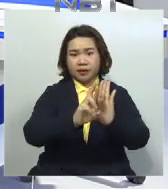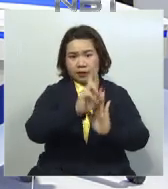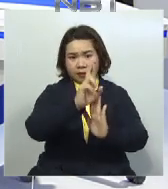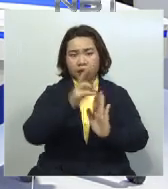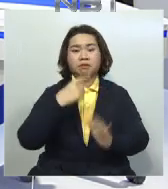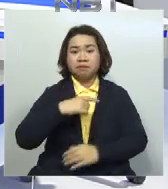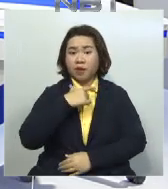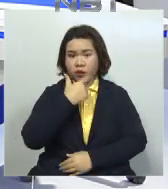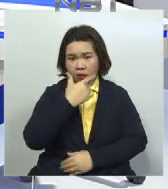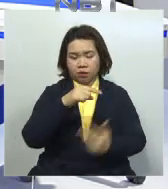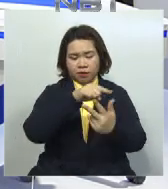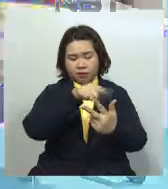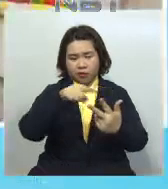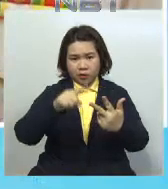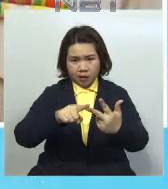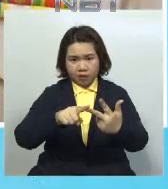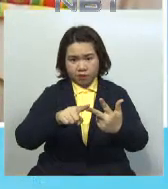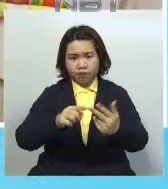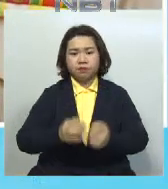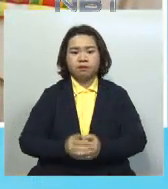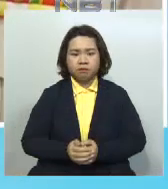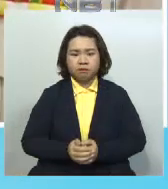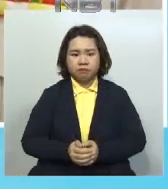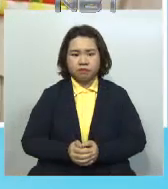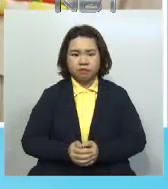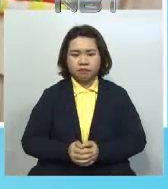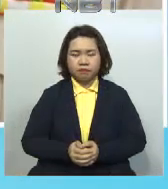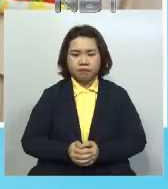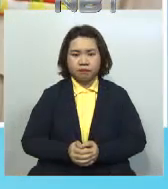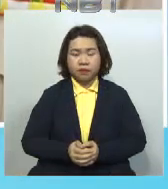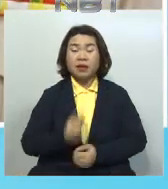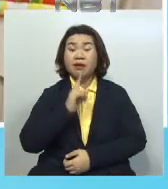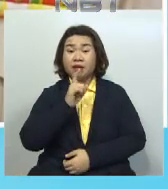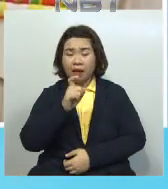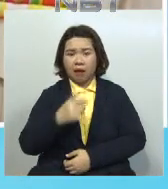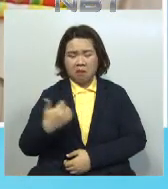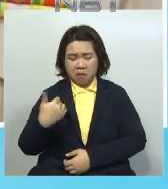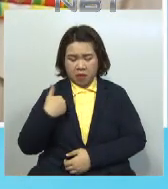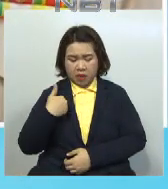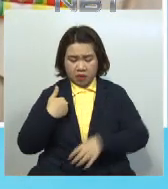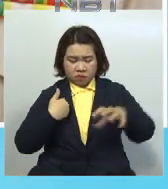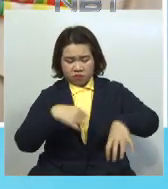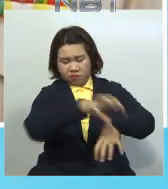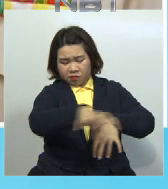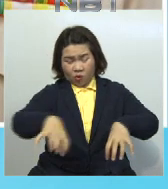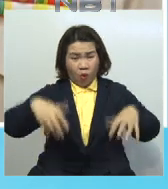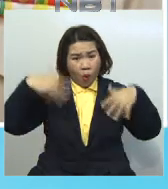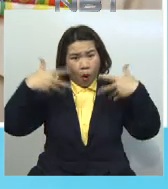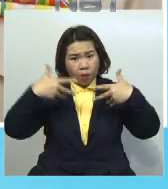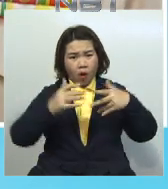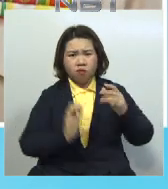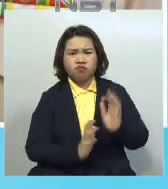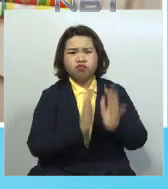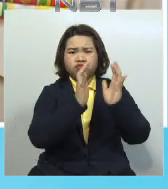และก็แม่ฮ่องสอนครับท่านครับ ในแต่ละพื้นที่อะค่ะมันพบค่าจุดความร้อนเนี่ยมากน้อยแค่ไหนอะค